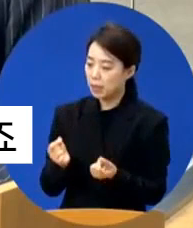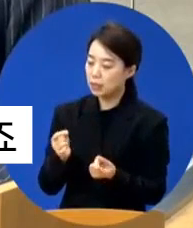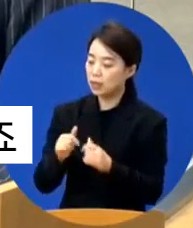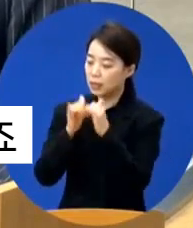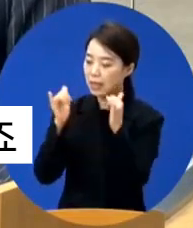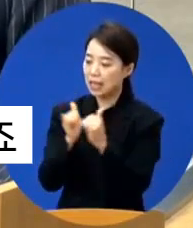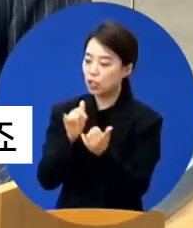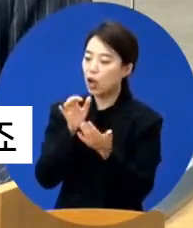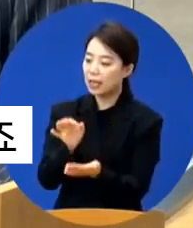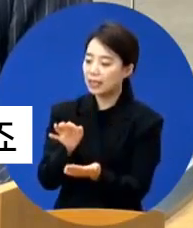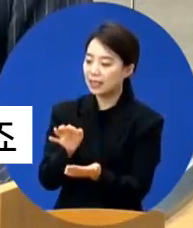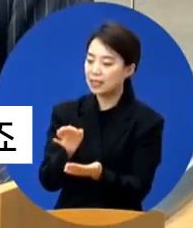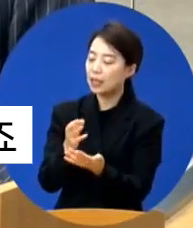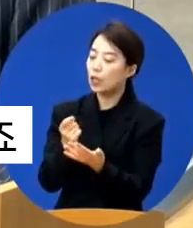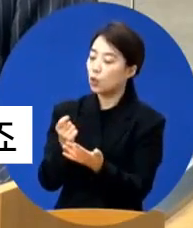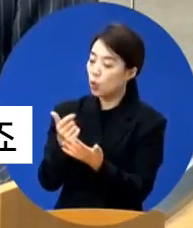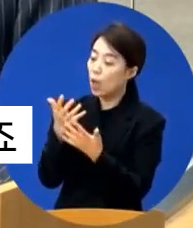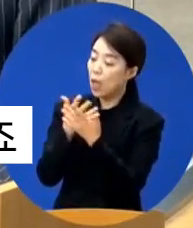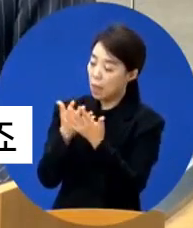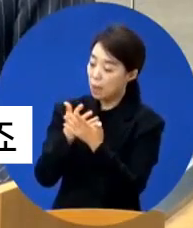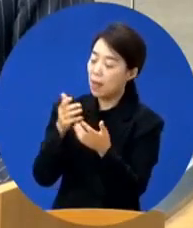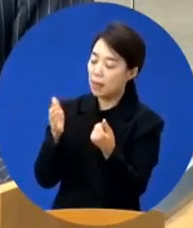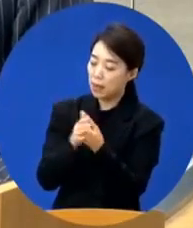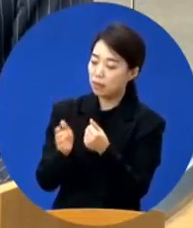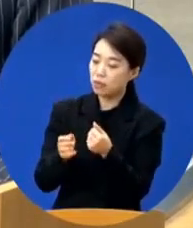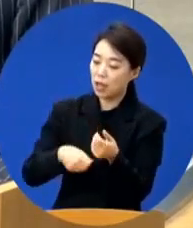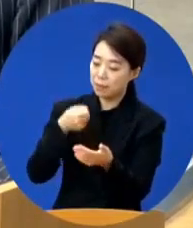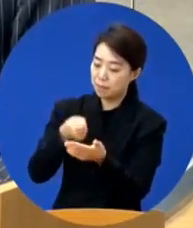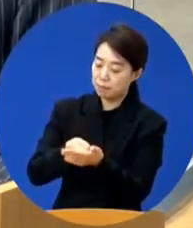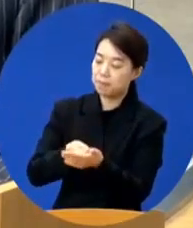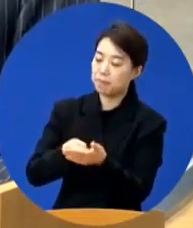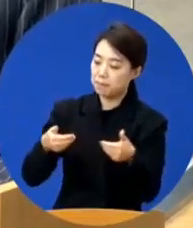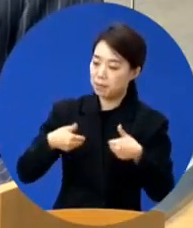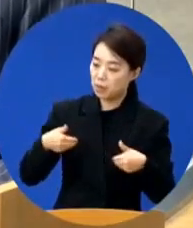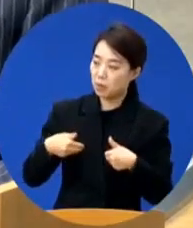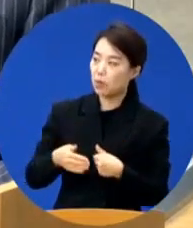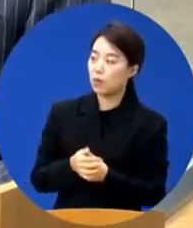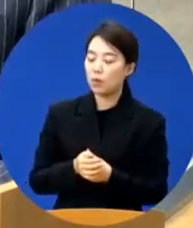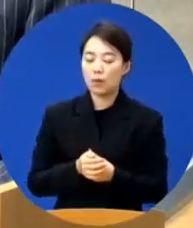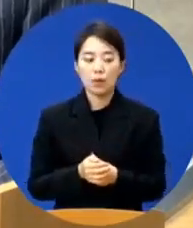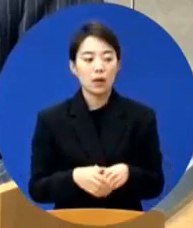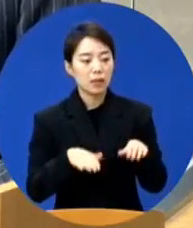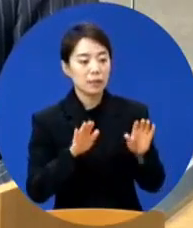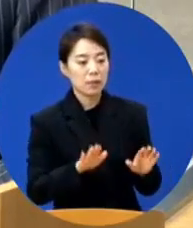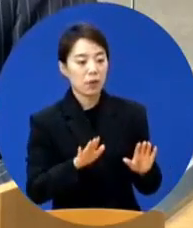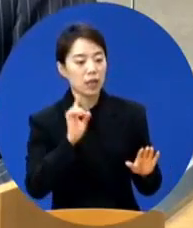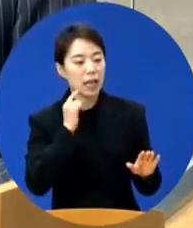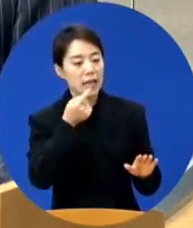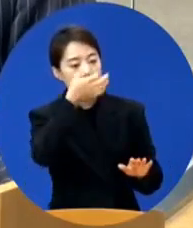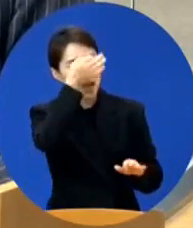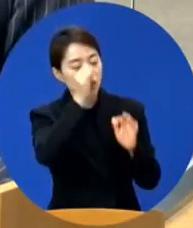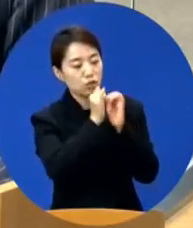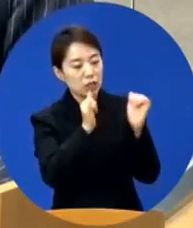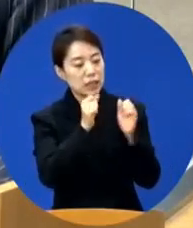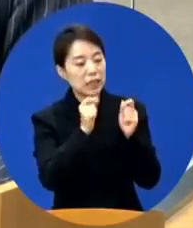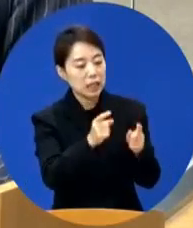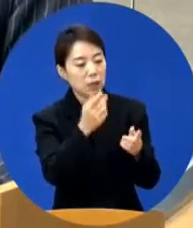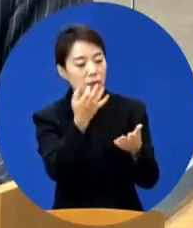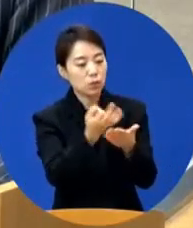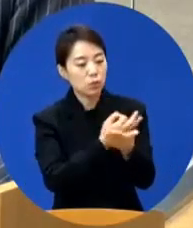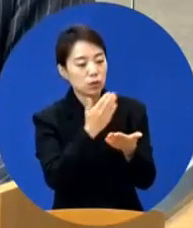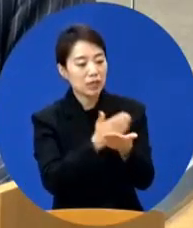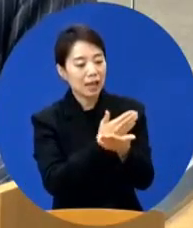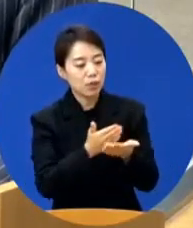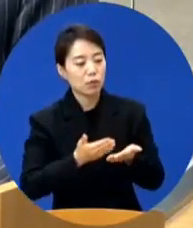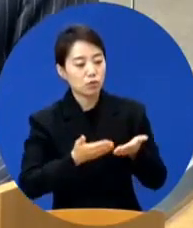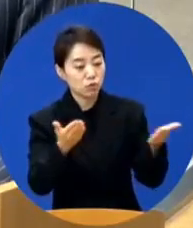우리가 한정적으로 정의할 수밖에 없는 네. 것이죠. 예. 자, 그러면 요번에 그 예술인 기회소득을 지급을 하시는데 이제